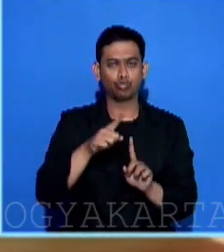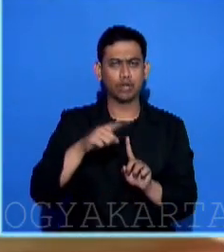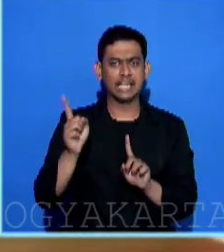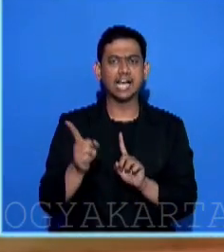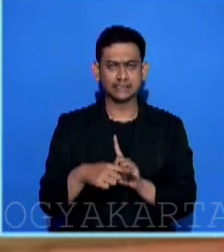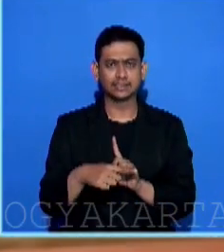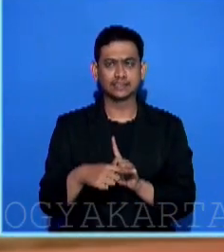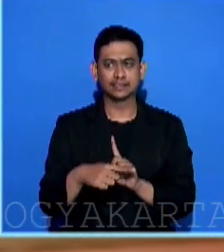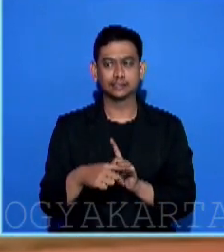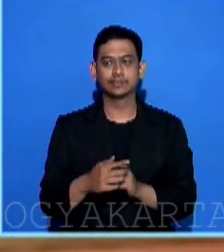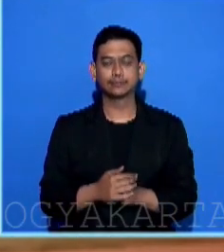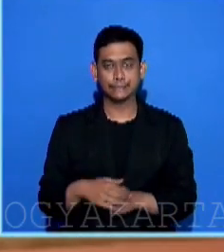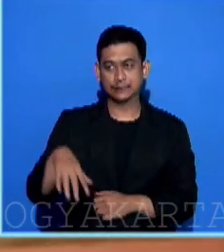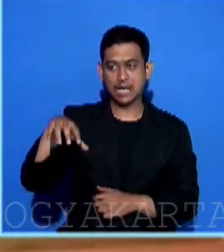detasen markas Angkatan Darat